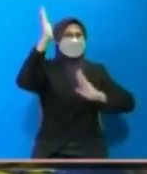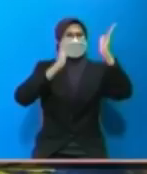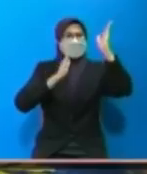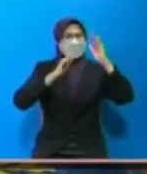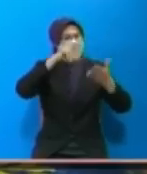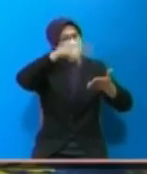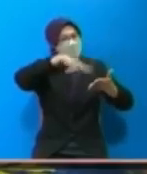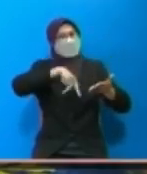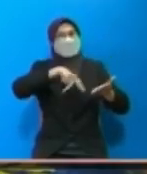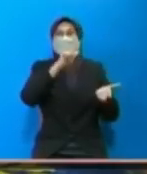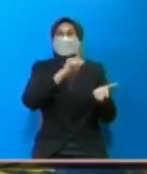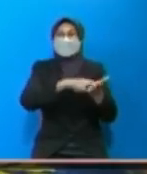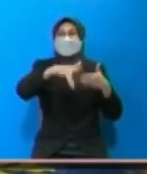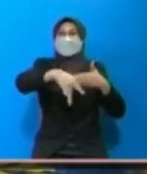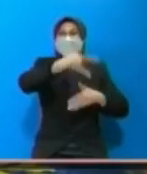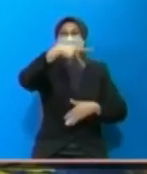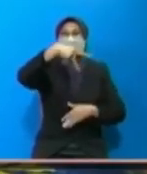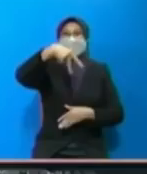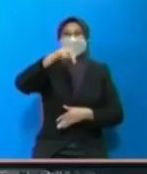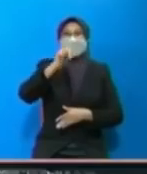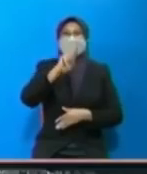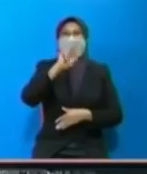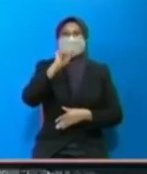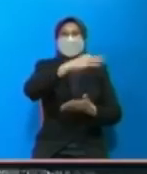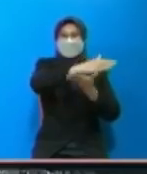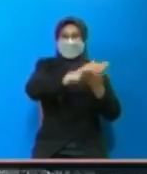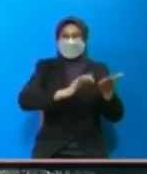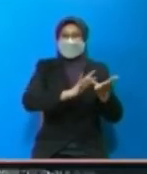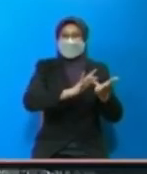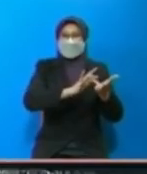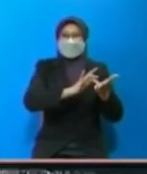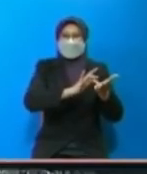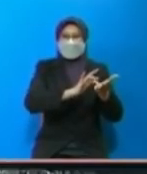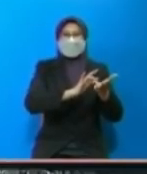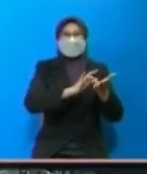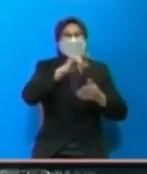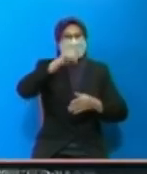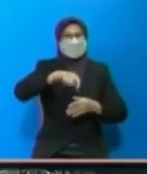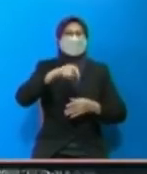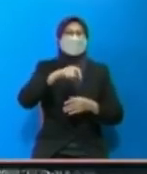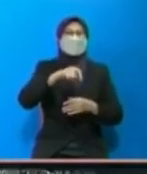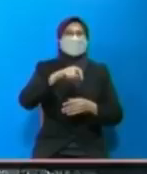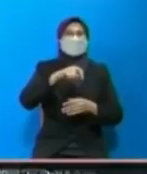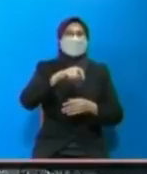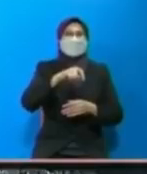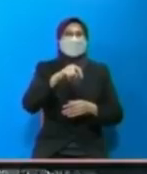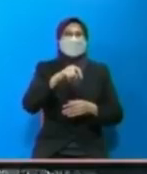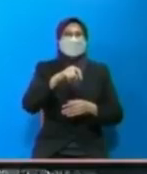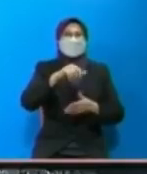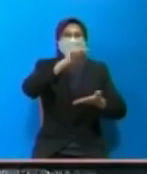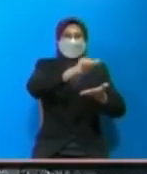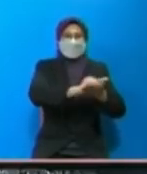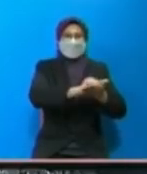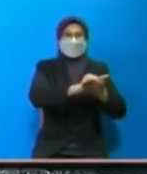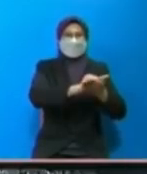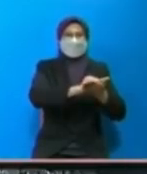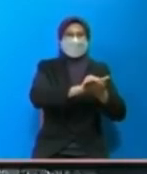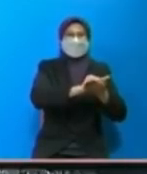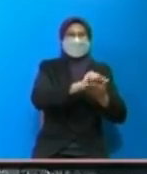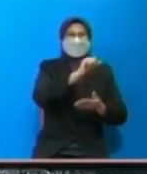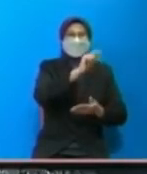baca laporan awal Empire kata diteken ambek antara surat 93 120